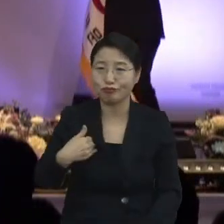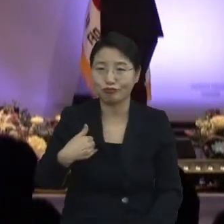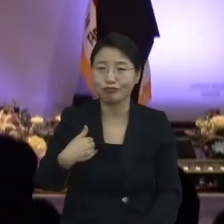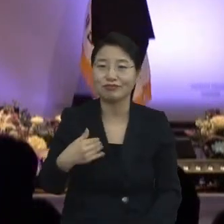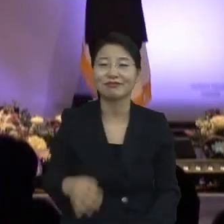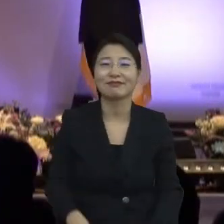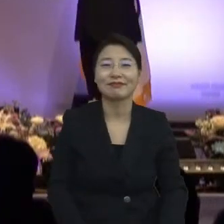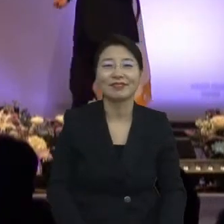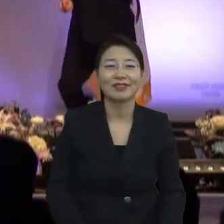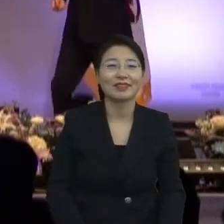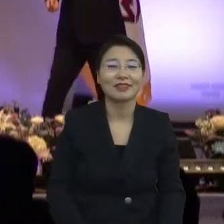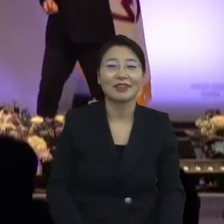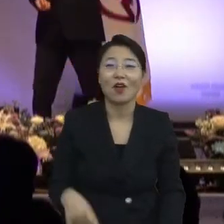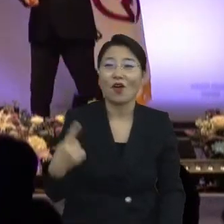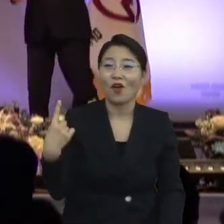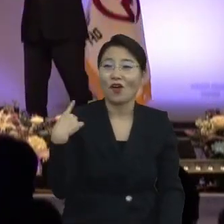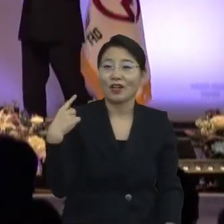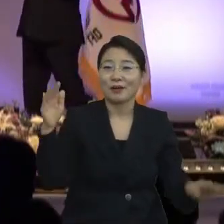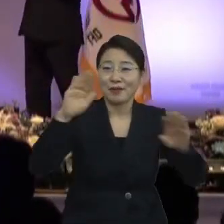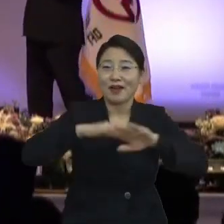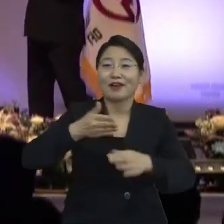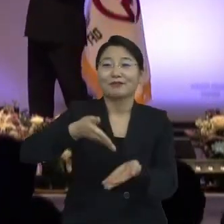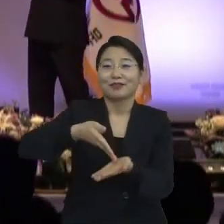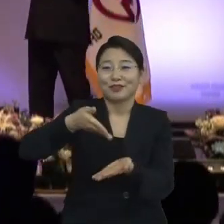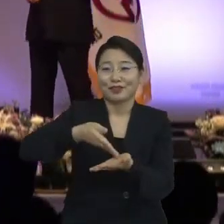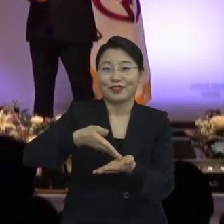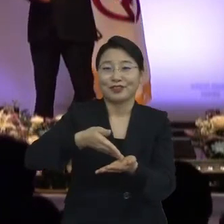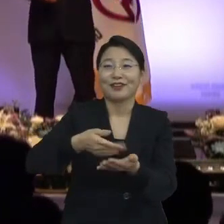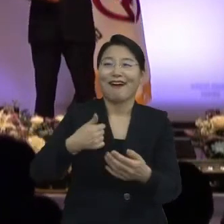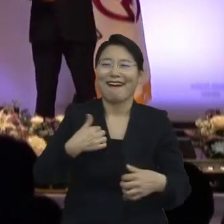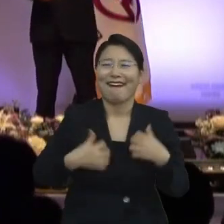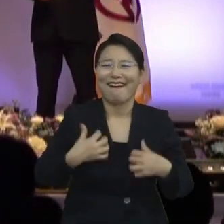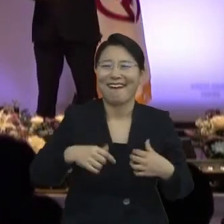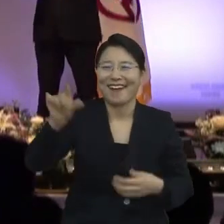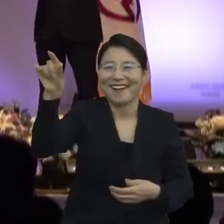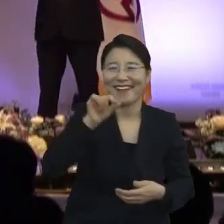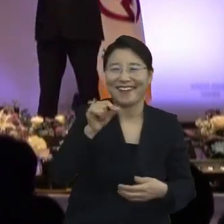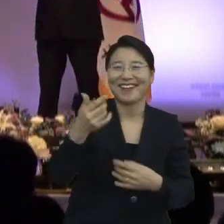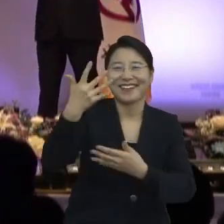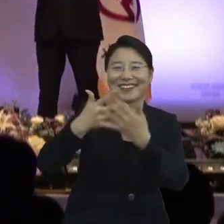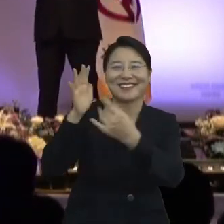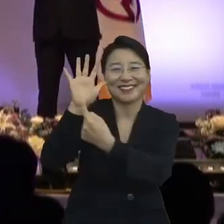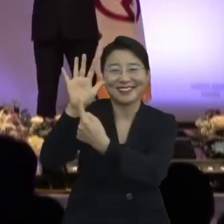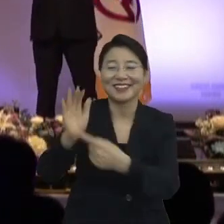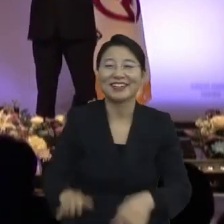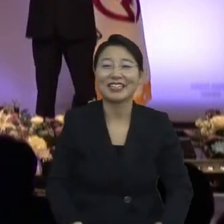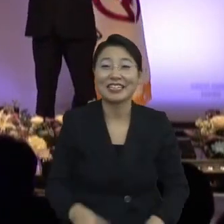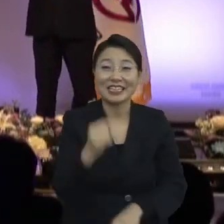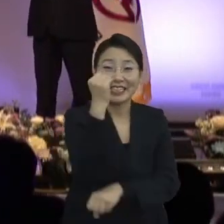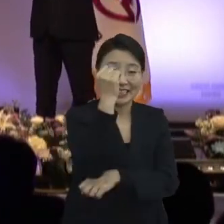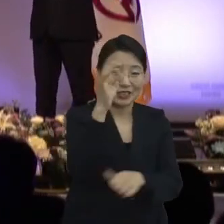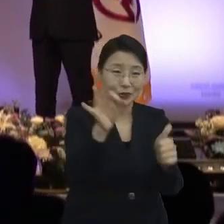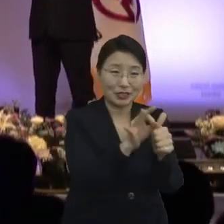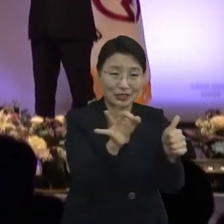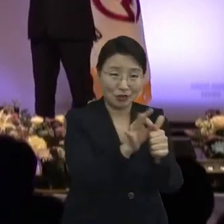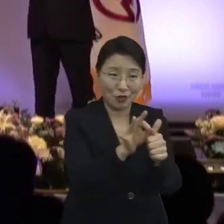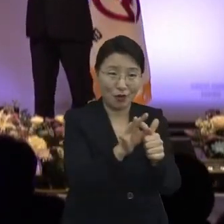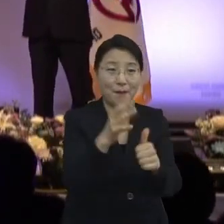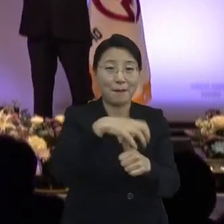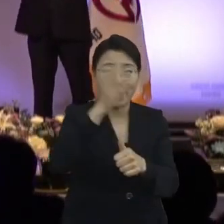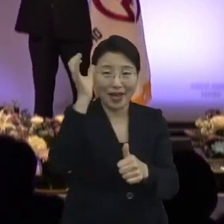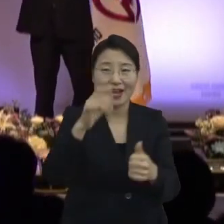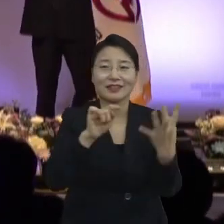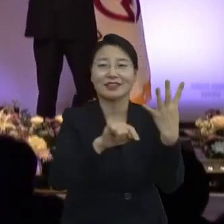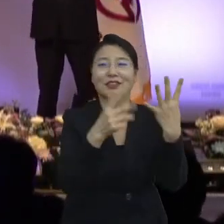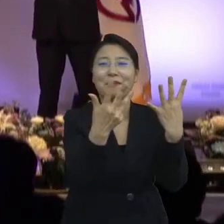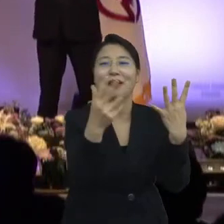그러니까 이제 어저께 나온 거라 제가 아주 기쁜 마음으로 인용을 했는데, 기초수급자에서 벗어난 게 4.8%,